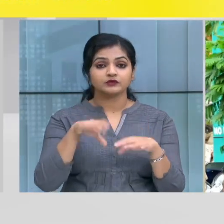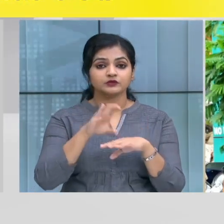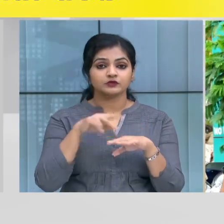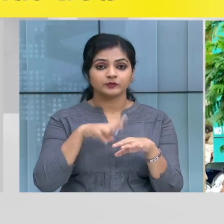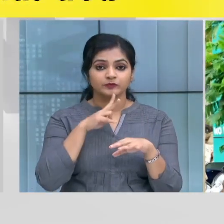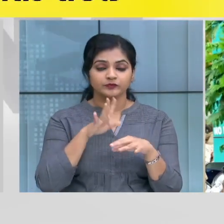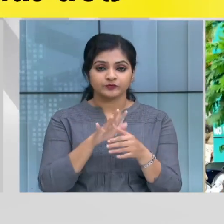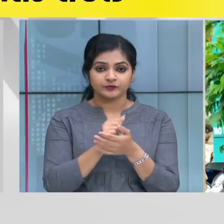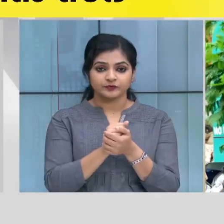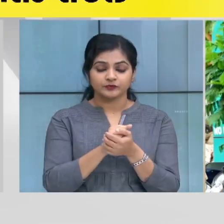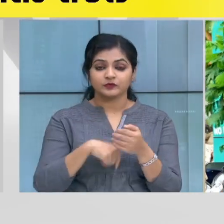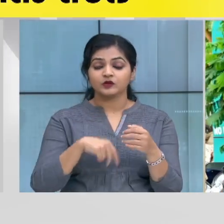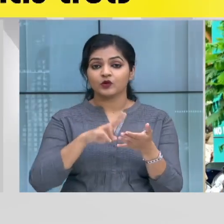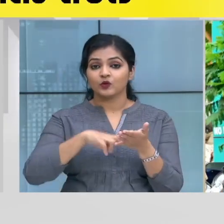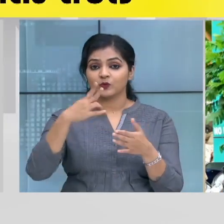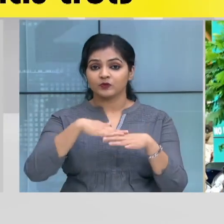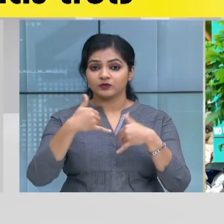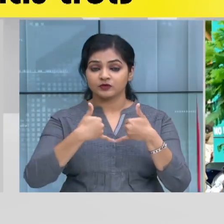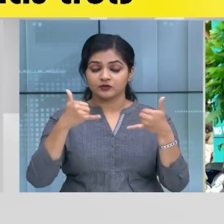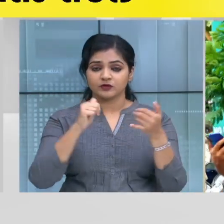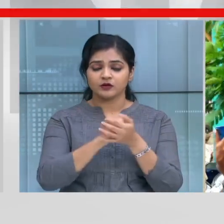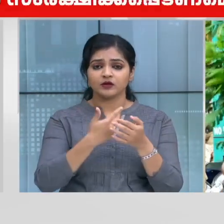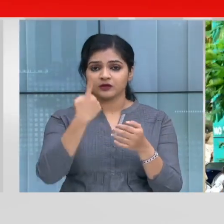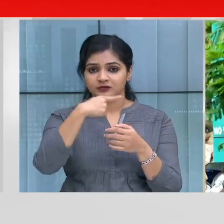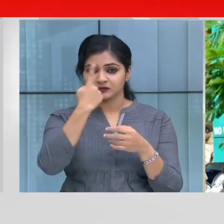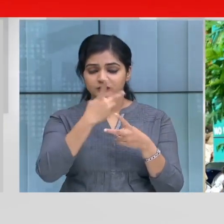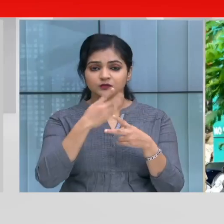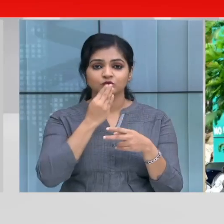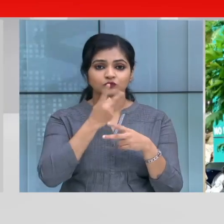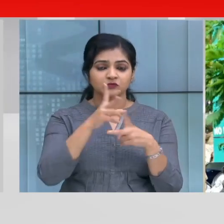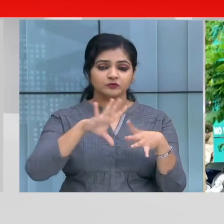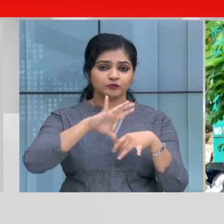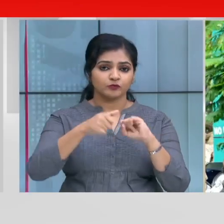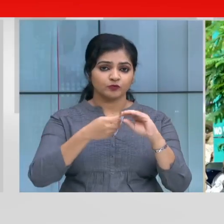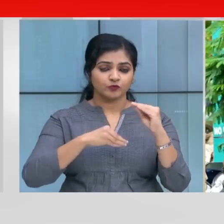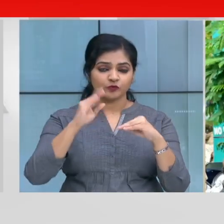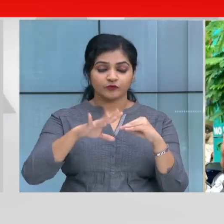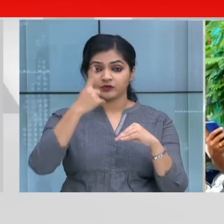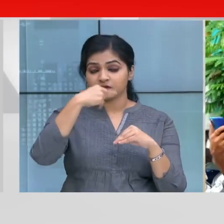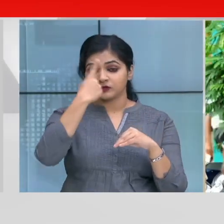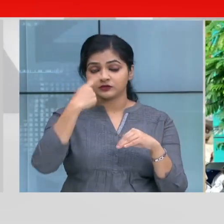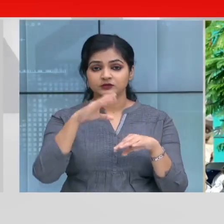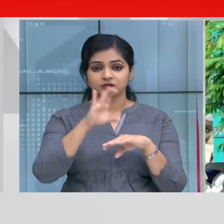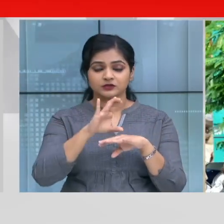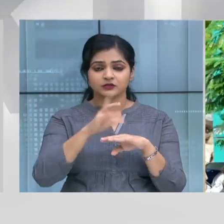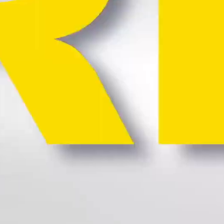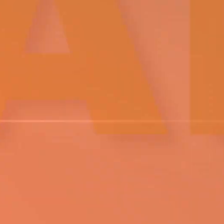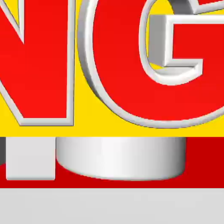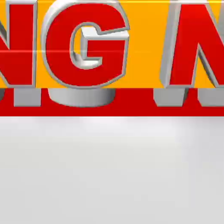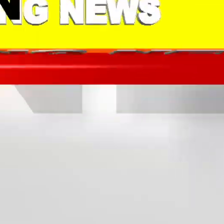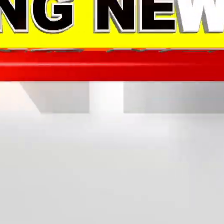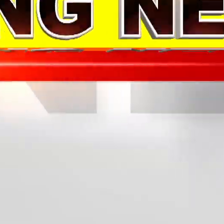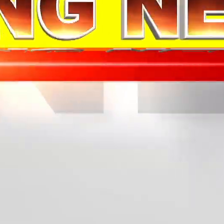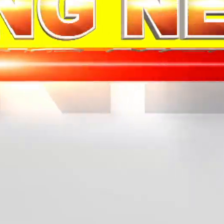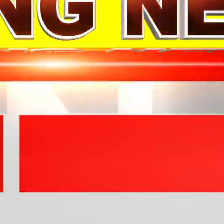തന്നെ ഉത്തരേന്ത്യയിൽ ന്യൂനപക്ഷങ്ങൾ വളരെ തോതിൽ വേട്ടയാടപ്പെടുന്നുണ്ട്. അതോടൊപ്പം തന്നെ ക്രൈസ്തവ സമൂഹവും ഇതിന്റെ ഭീതിയിലാണ്.